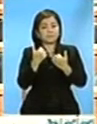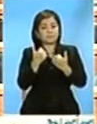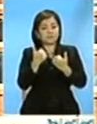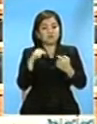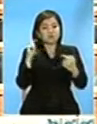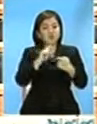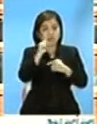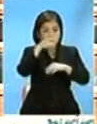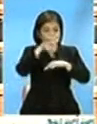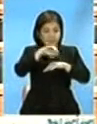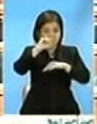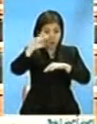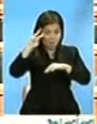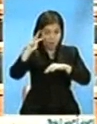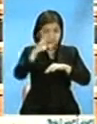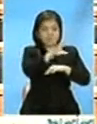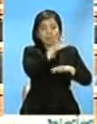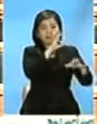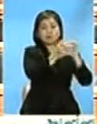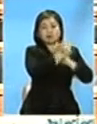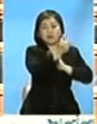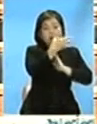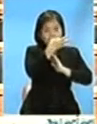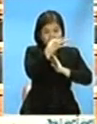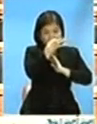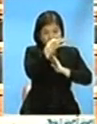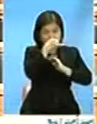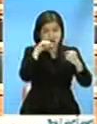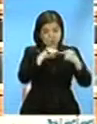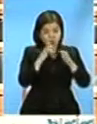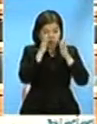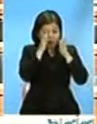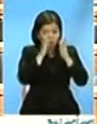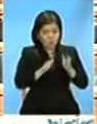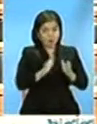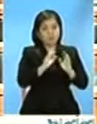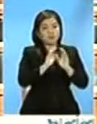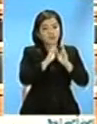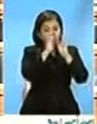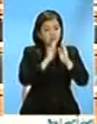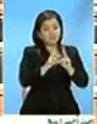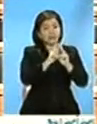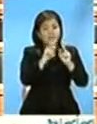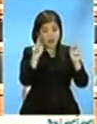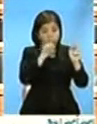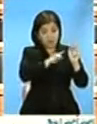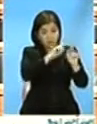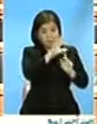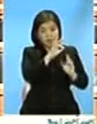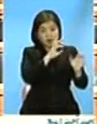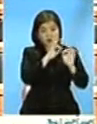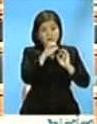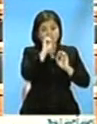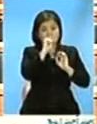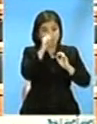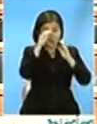ให้สวสรรหาซึ่งถูกแต่งตั้งมาจากคนดีก็คือใครครับส่วนใหญ่ก็จะเป็น